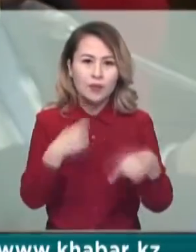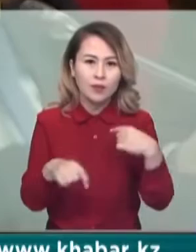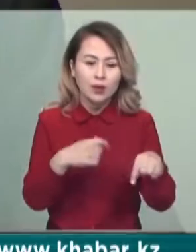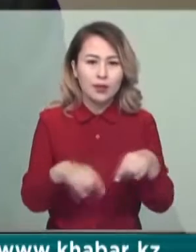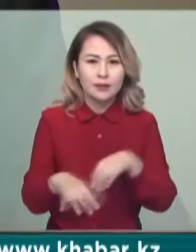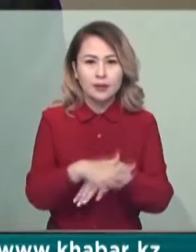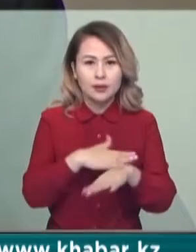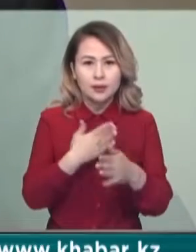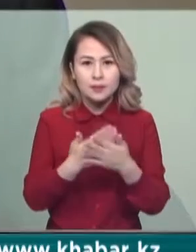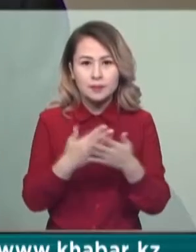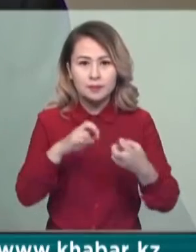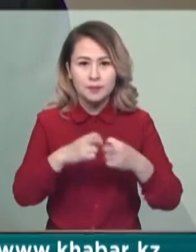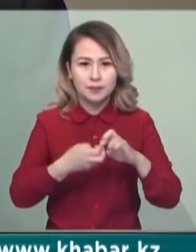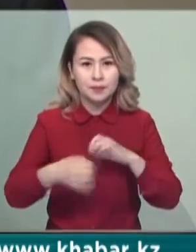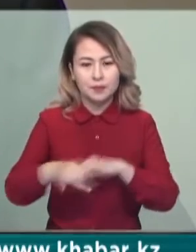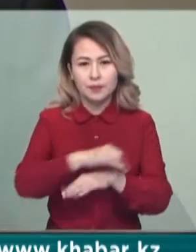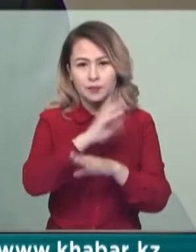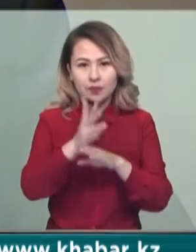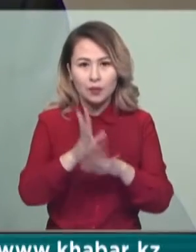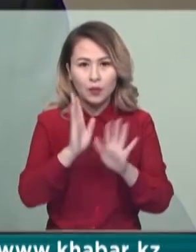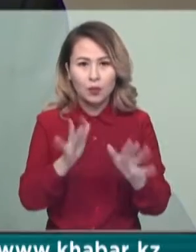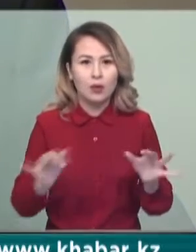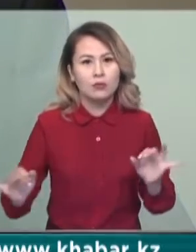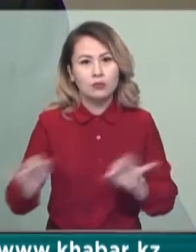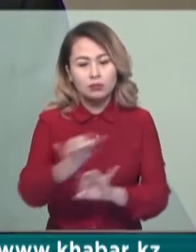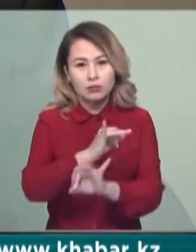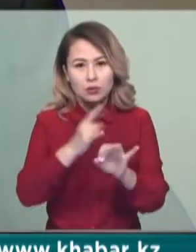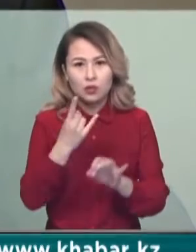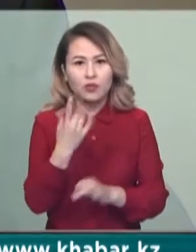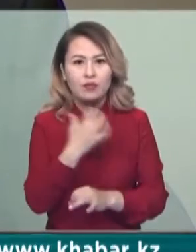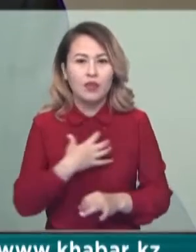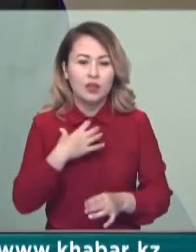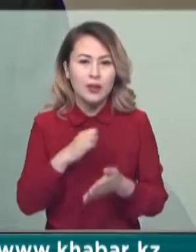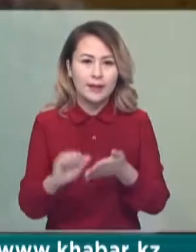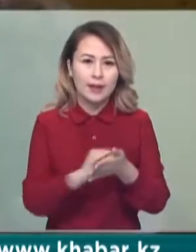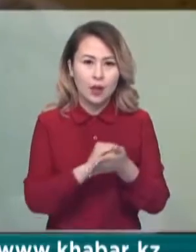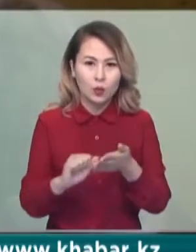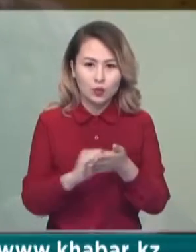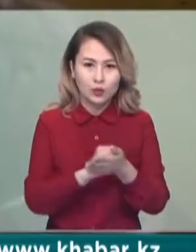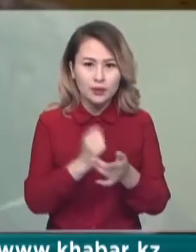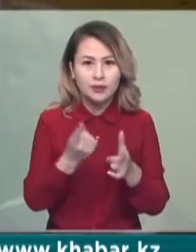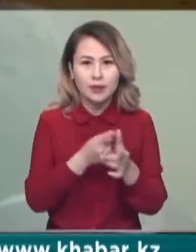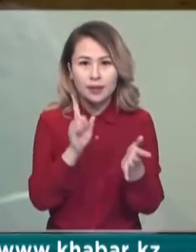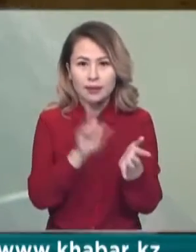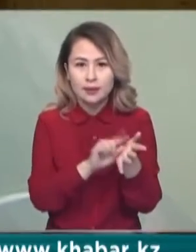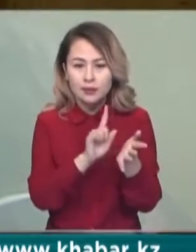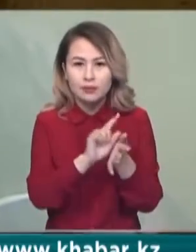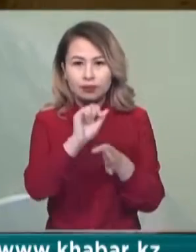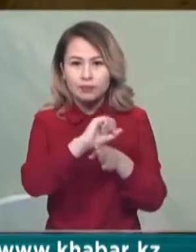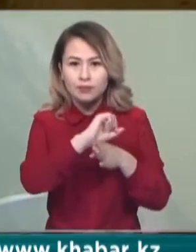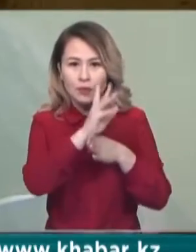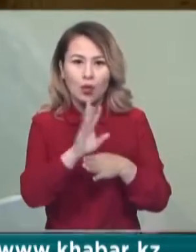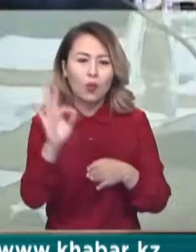азық-түлік нарығысында мәселелерді қамтиды. Басқосуда талқыланатын тағы бір маңызды құжат, одақ елдер азаматтарын зейнеткерлікпен қамтамасыз